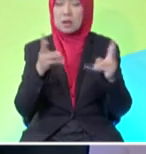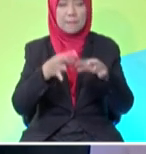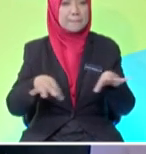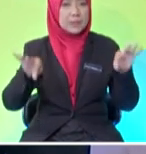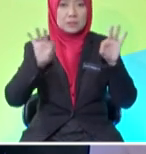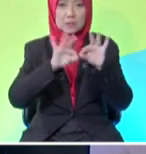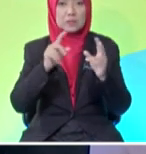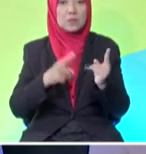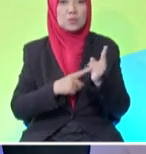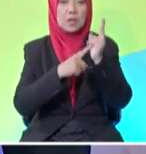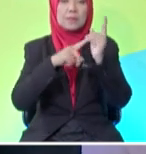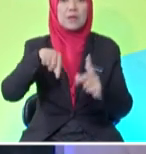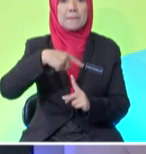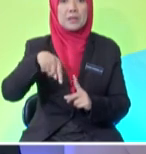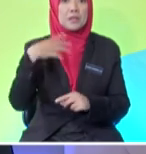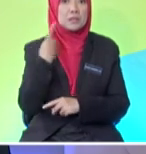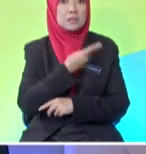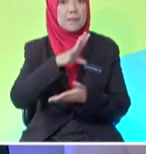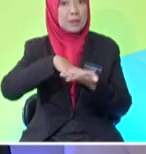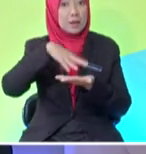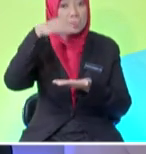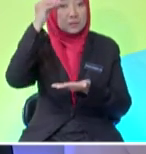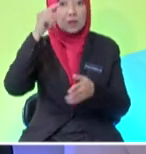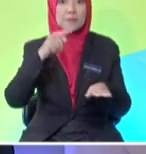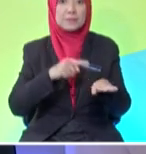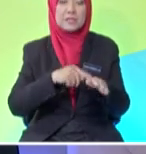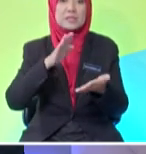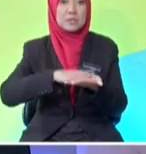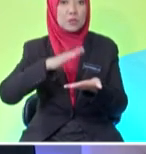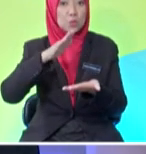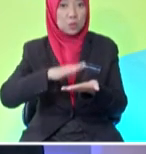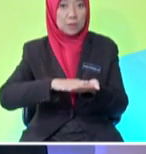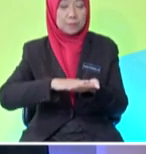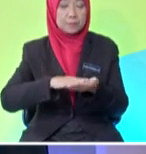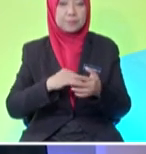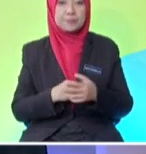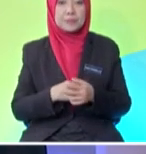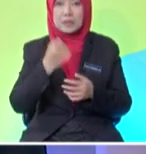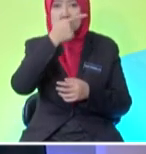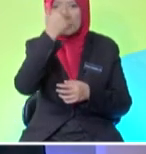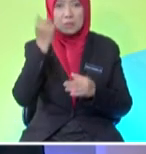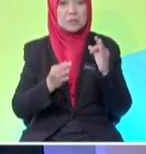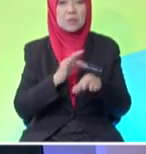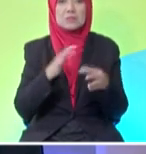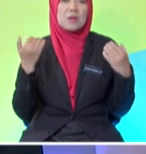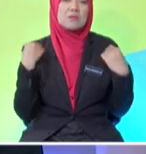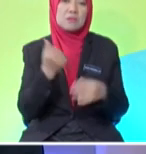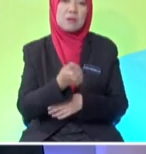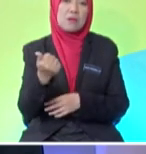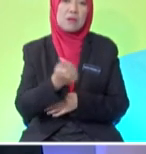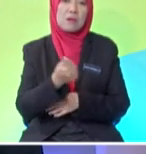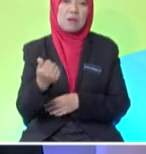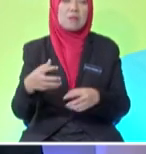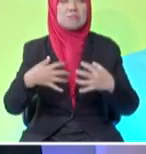terutama apa yang kita pelajari di sekolah Oke tanpa ada peralatan dan juga kelengkapan seperti